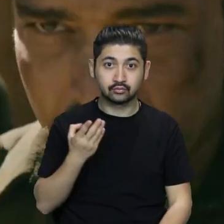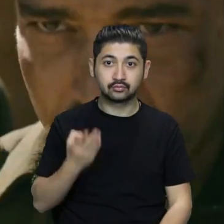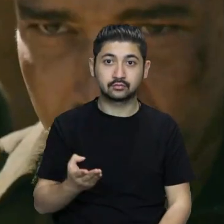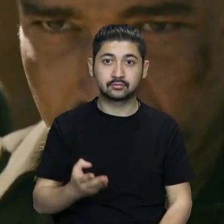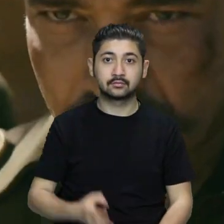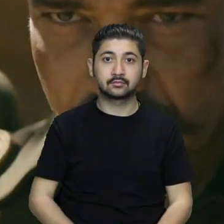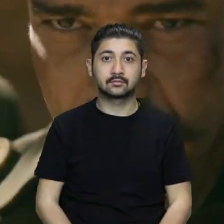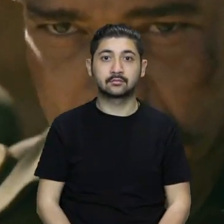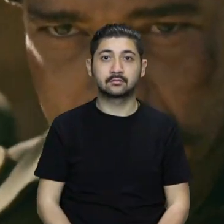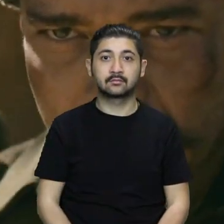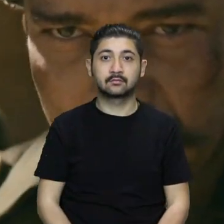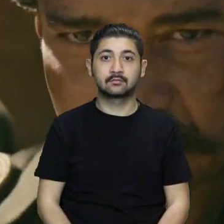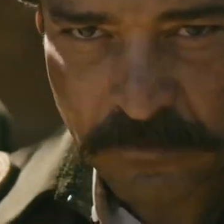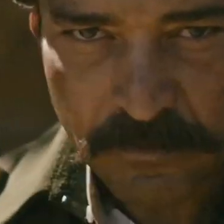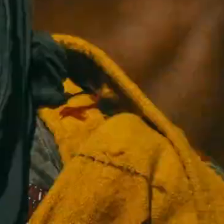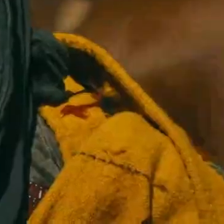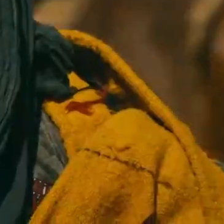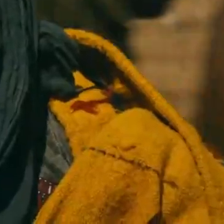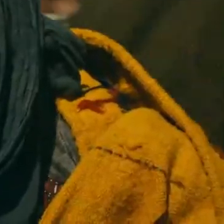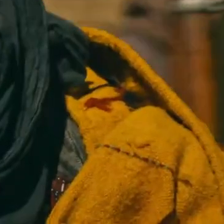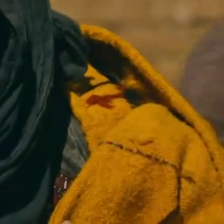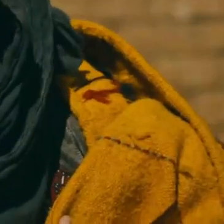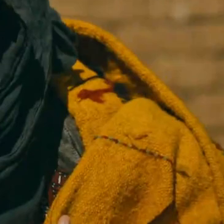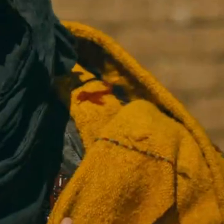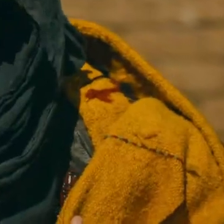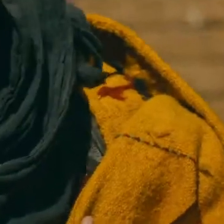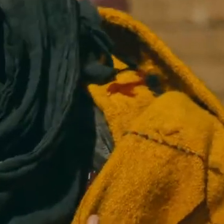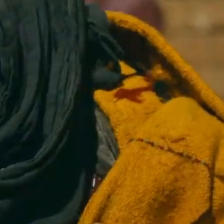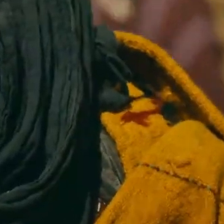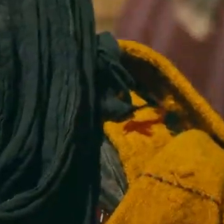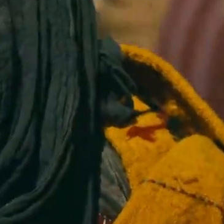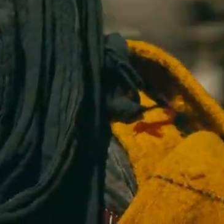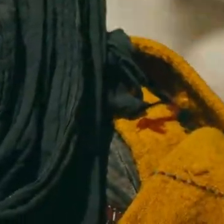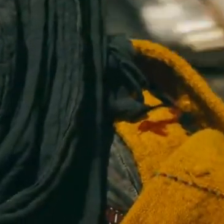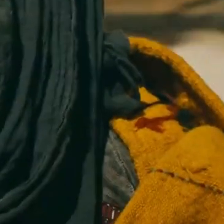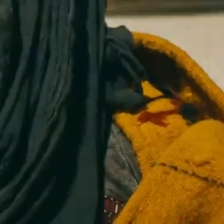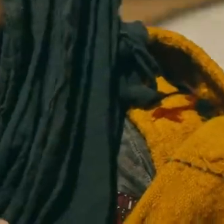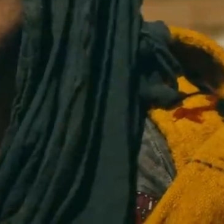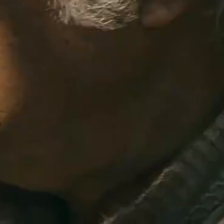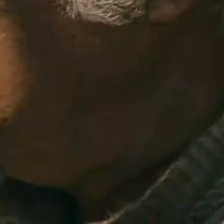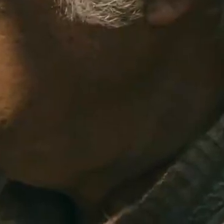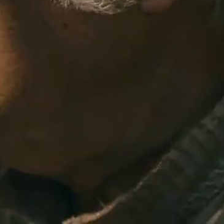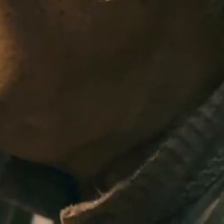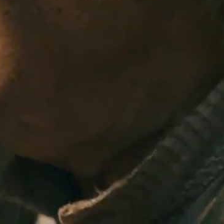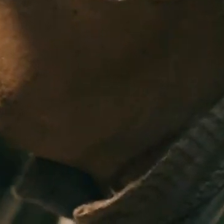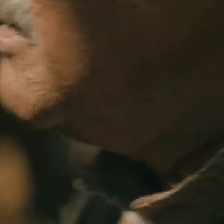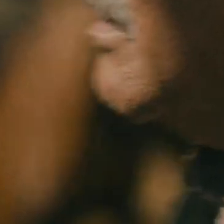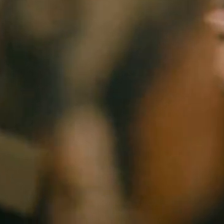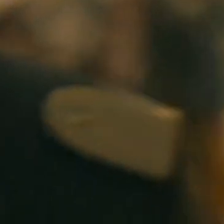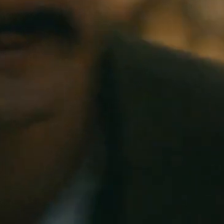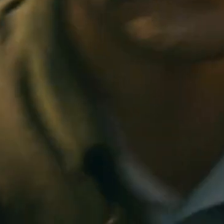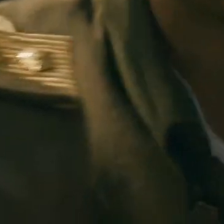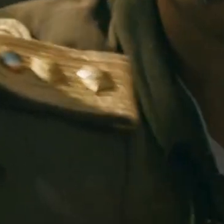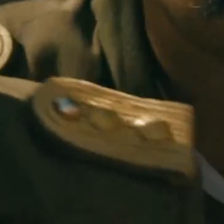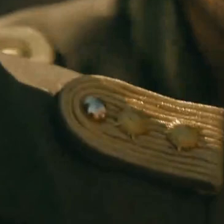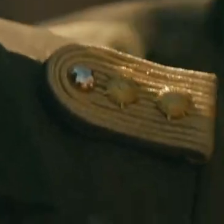Şamil şokta. Ağlamaklı olan Efsa eliyle ağzını kapattı. Adem yüzü gözü dağılmış perişan halde